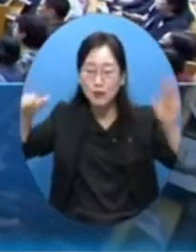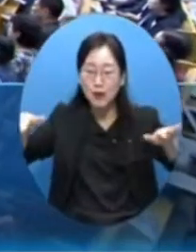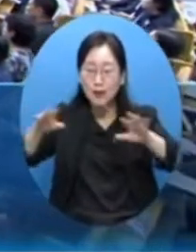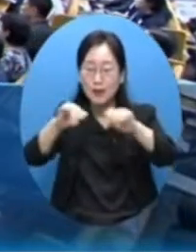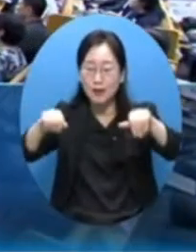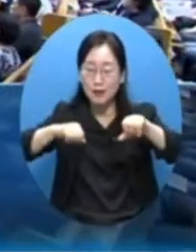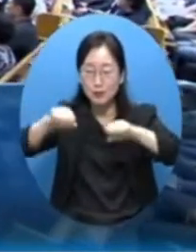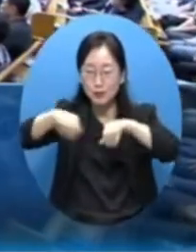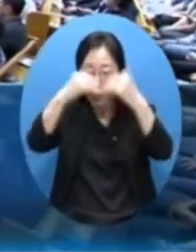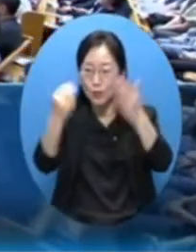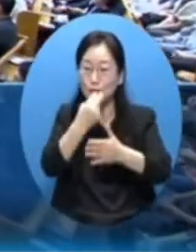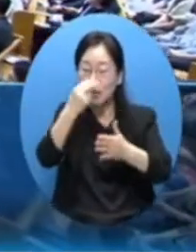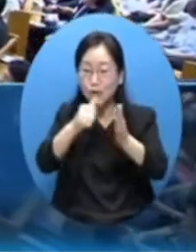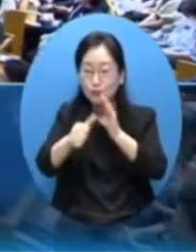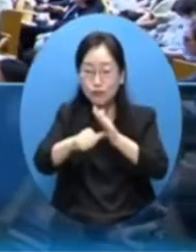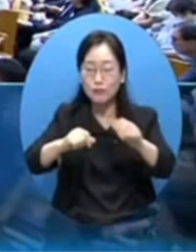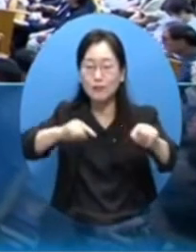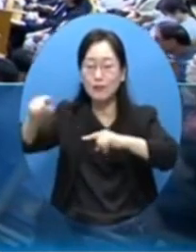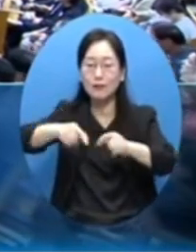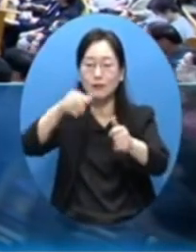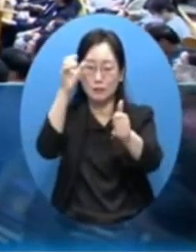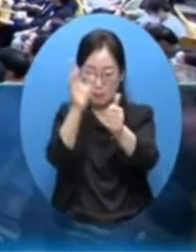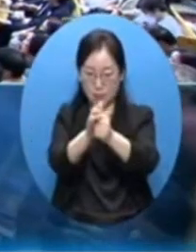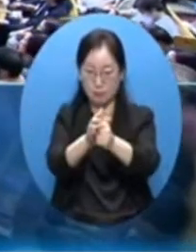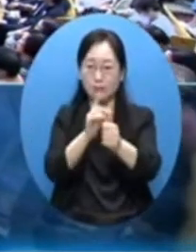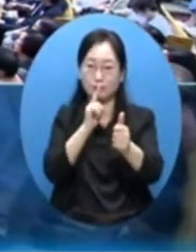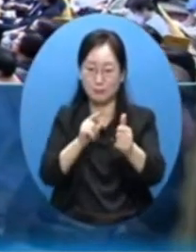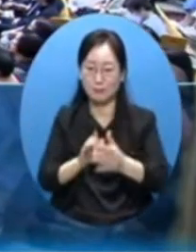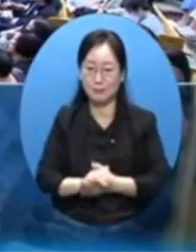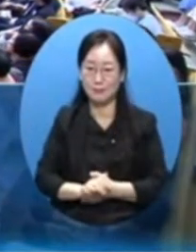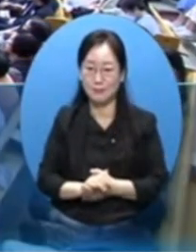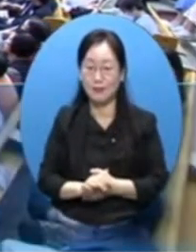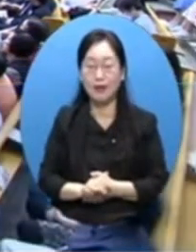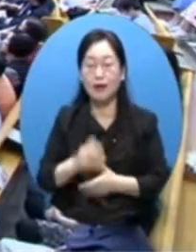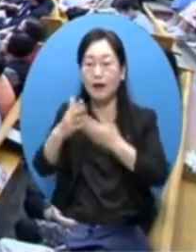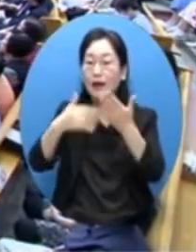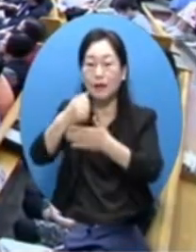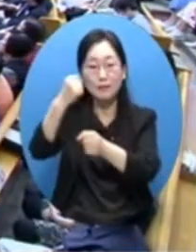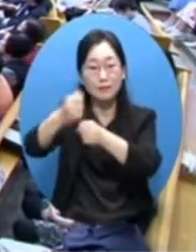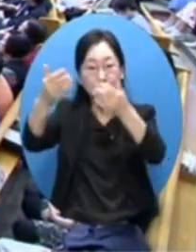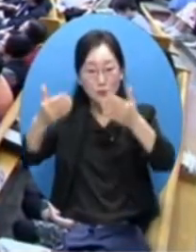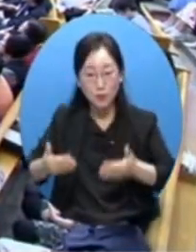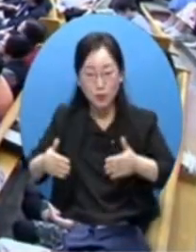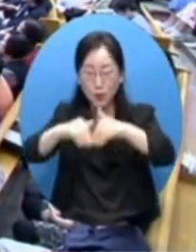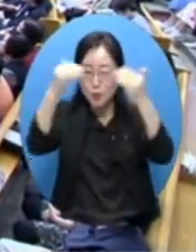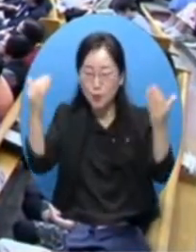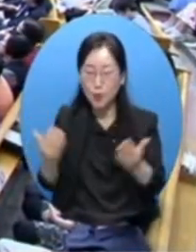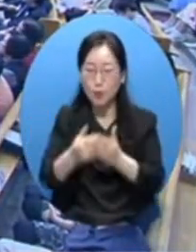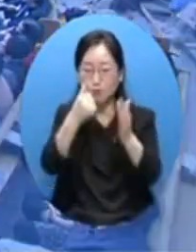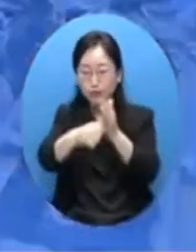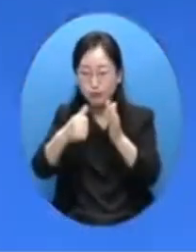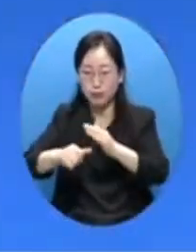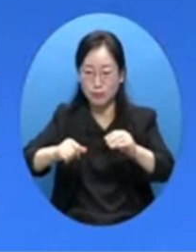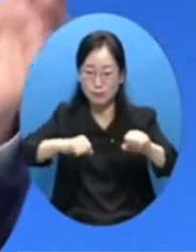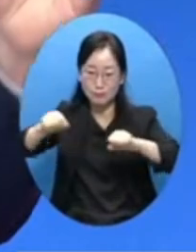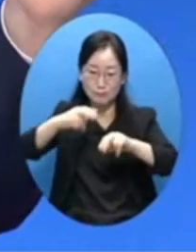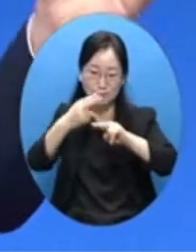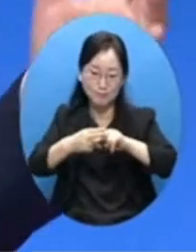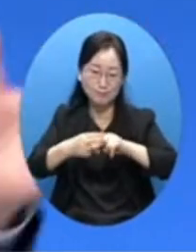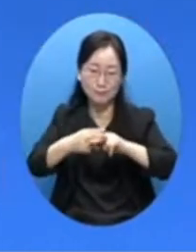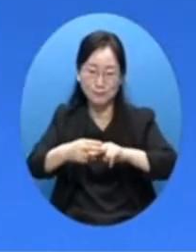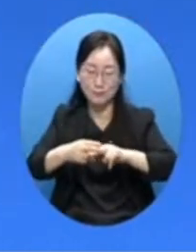모든 생물을 다스리라 하시니라. 하나님께서 우리를 지으시고 만물의 영장으로 세우신 것입니다. 온 우주